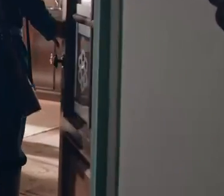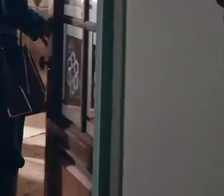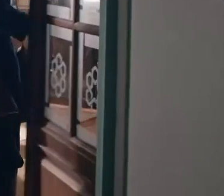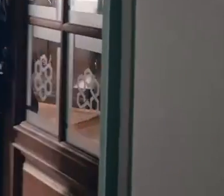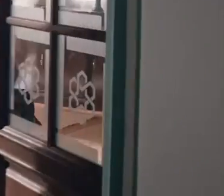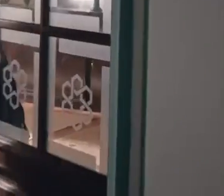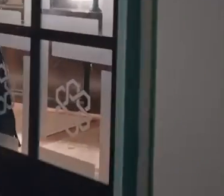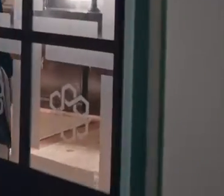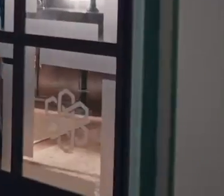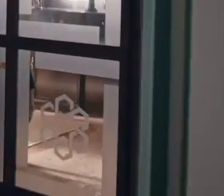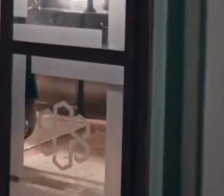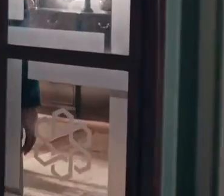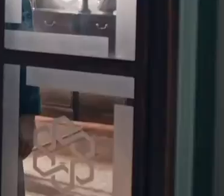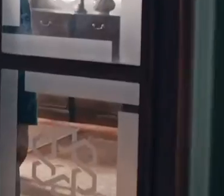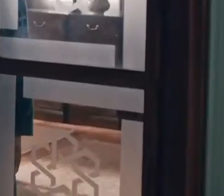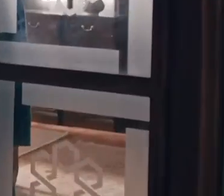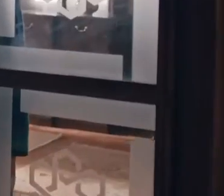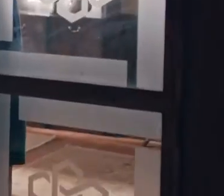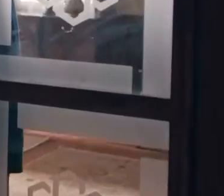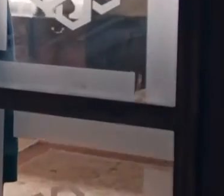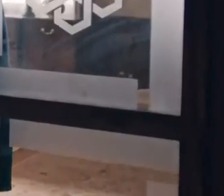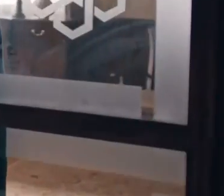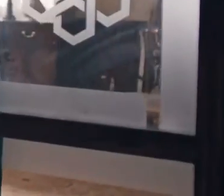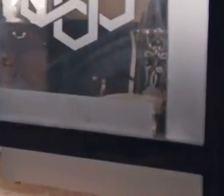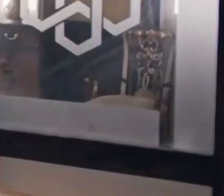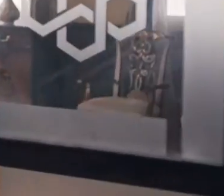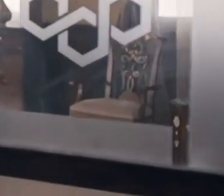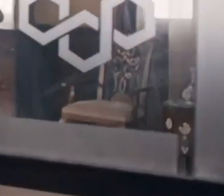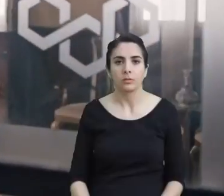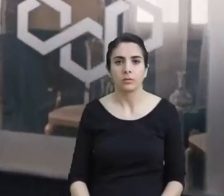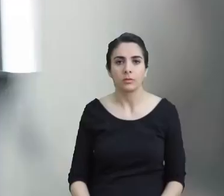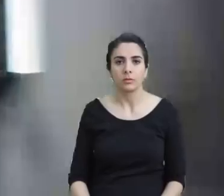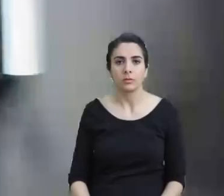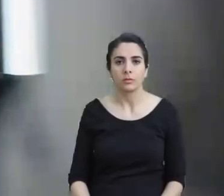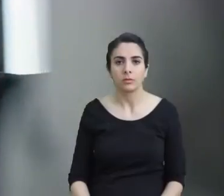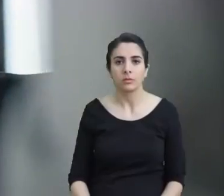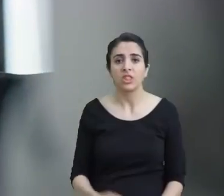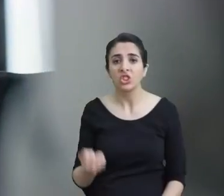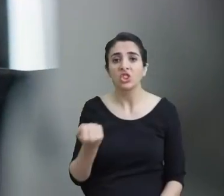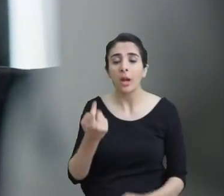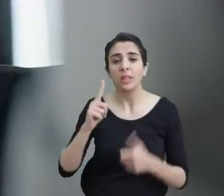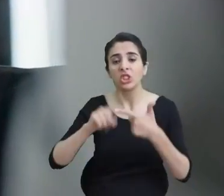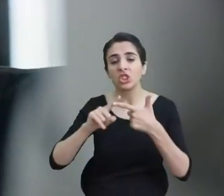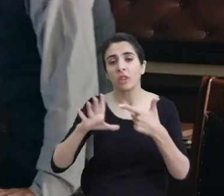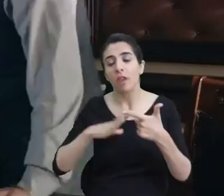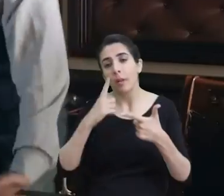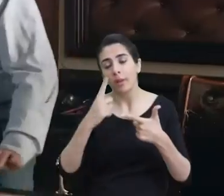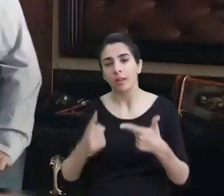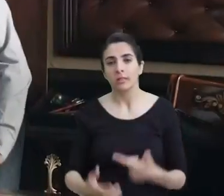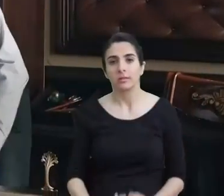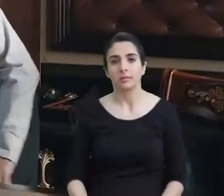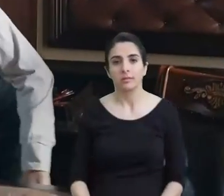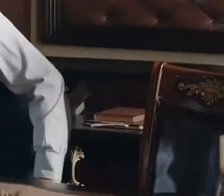giymiş karakolda kadının odasına girdi. Kapı camından dışarıyı şöyle bir kolladı. Şimdi. Sağdan ikinci çekmece.